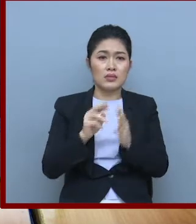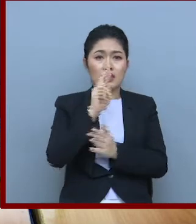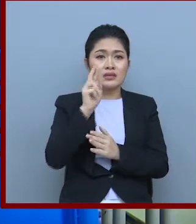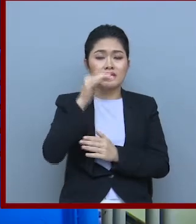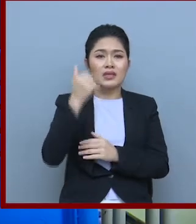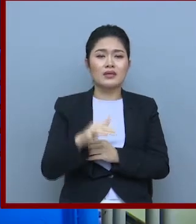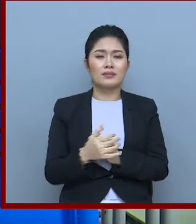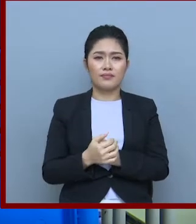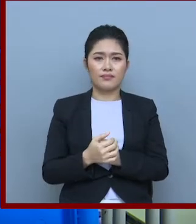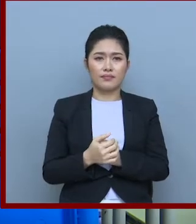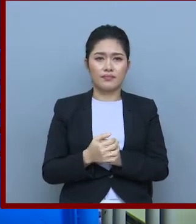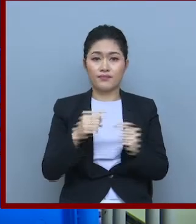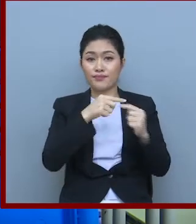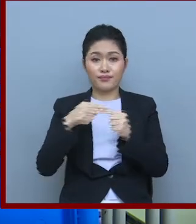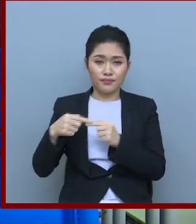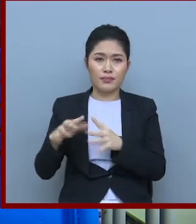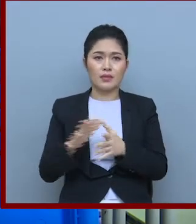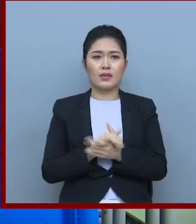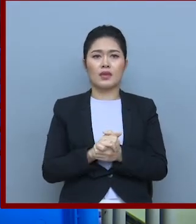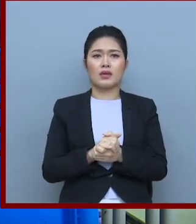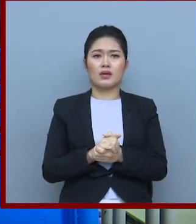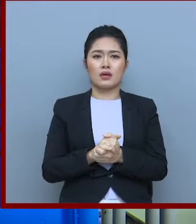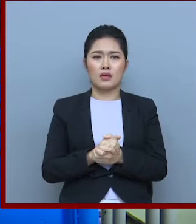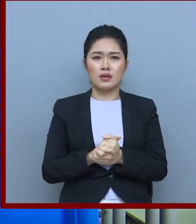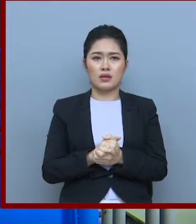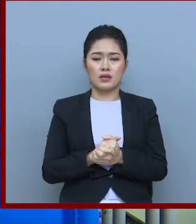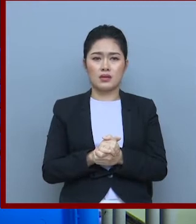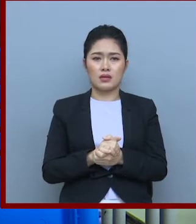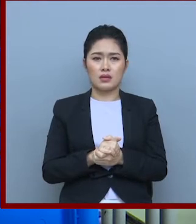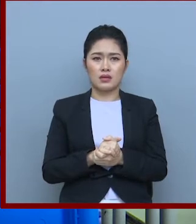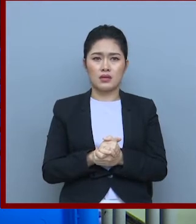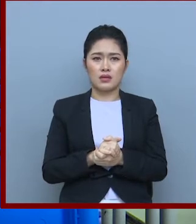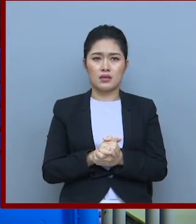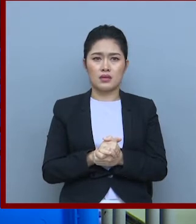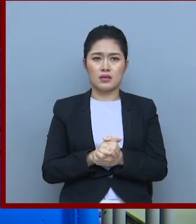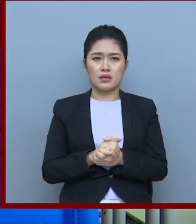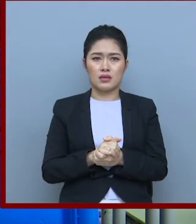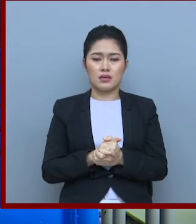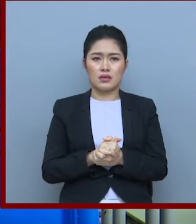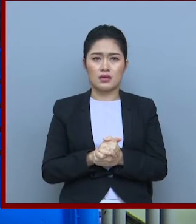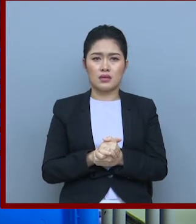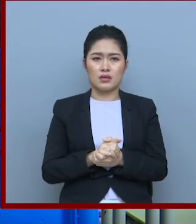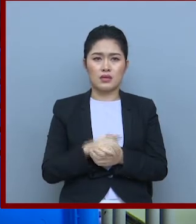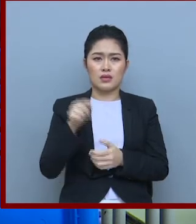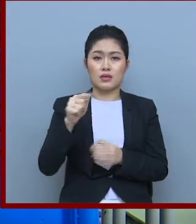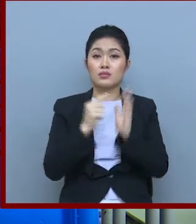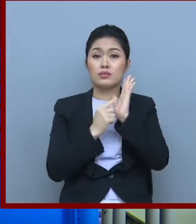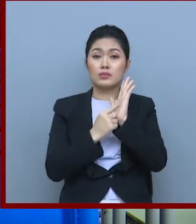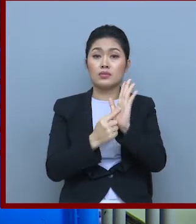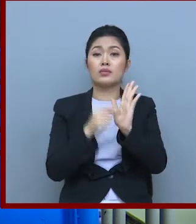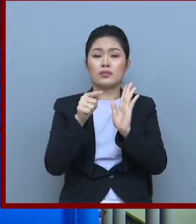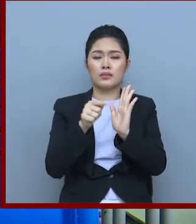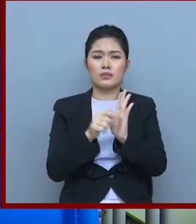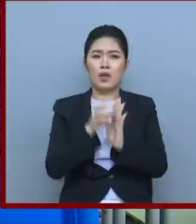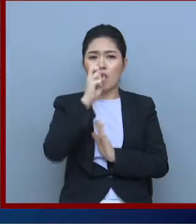ในการใช้ขาย IO นะครับขอไปต่อเลยนะครับก็คือตามตัวอย่างนี้